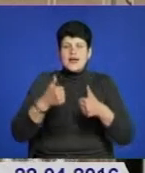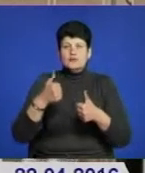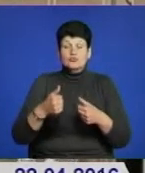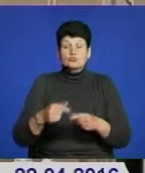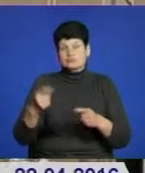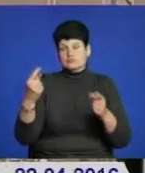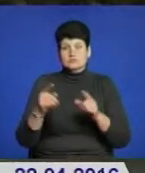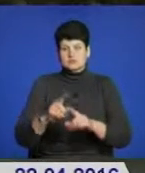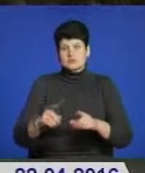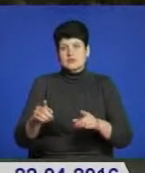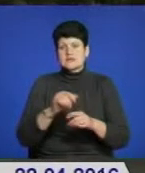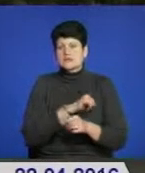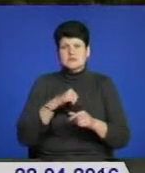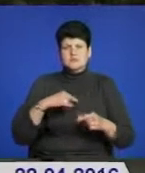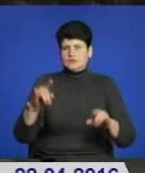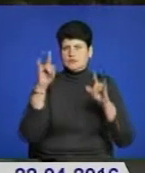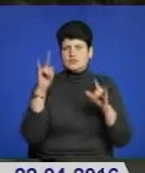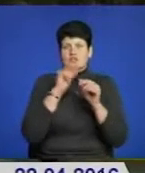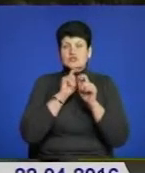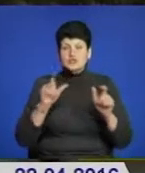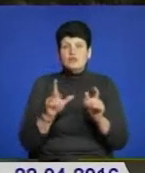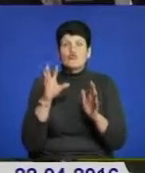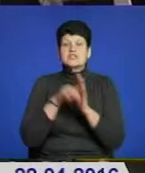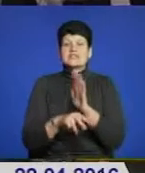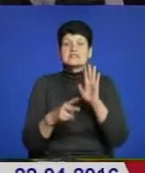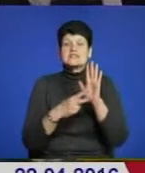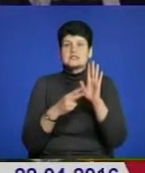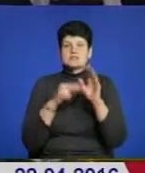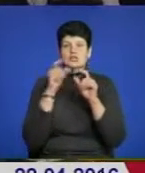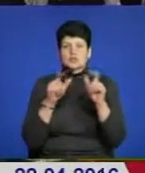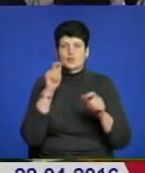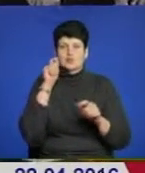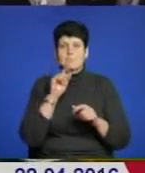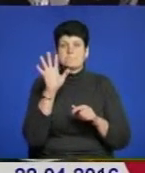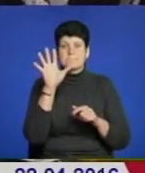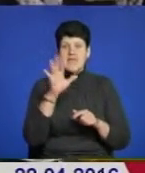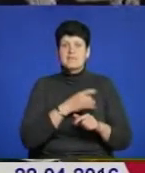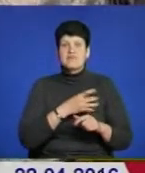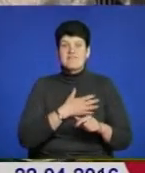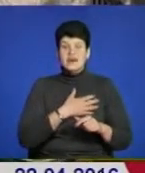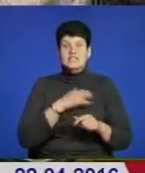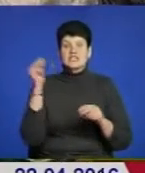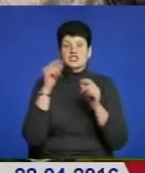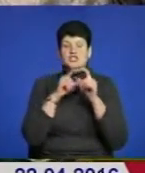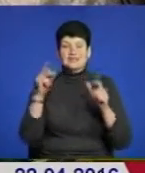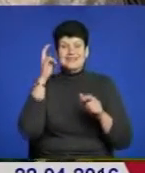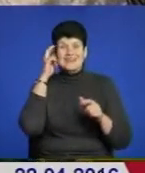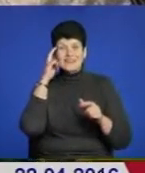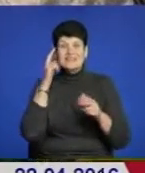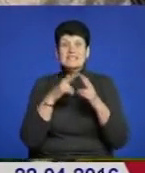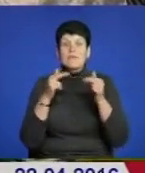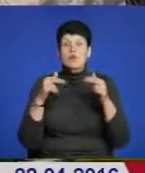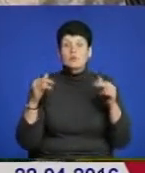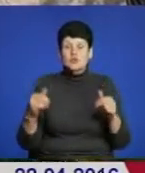за версією Microsoft увійшли 7 українських навчальних закладів. Серед них 5 приватних київських шкіл, Дніпропетровська і єдина